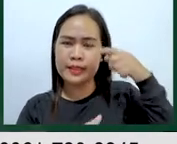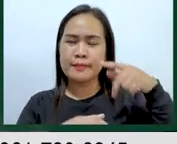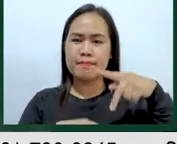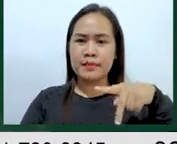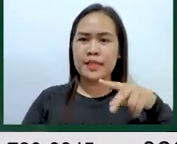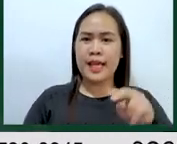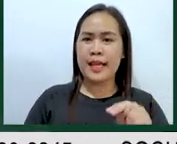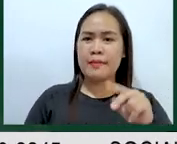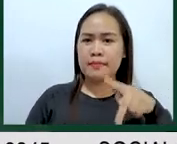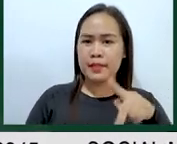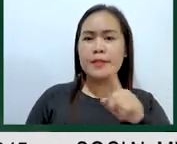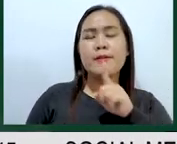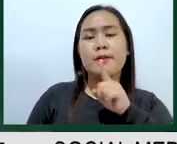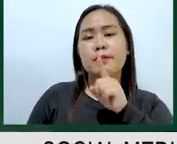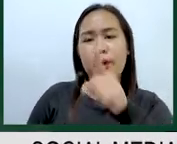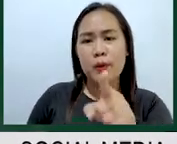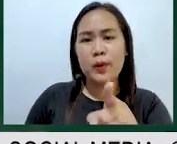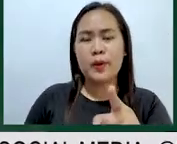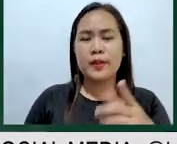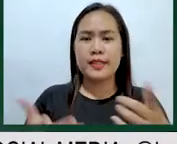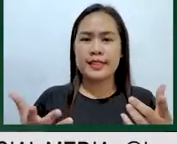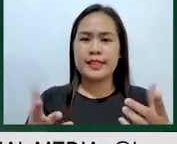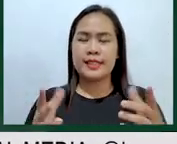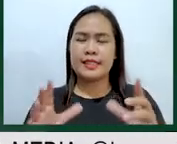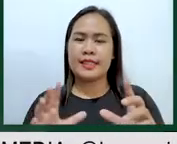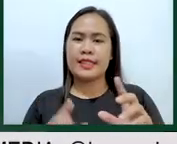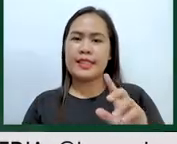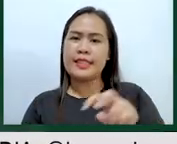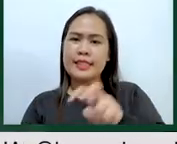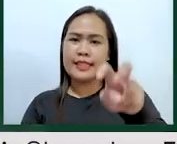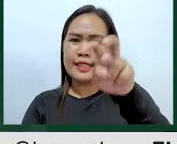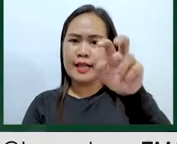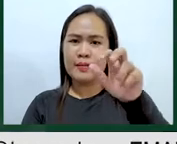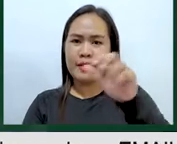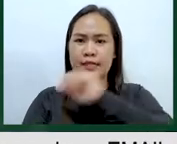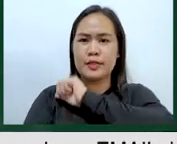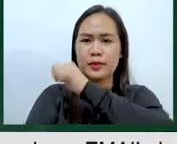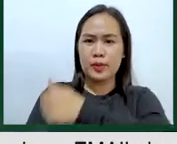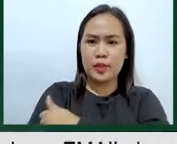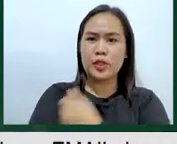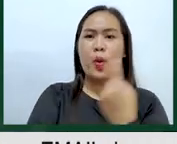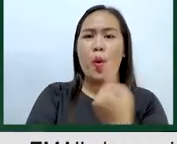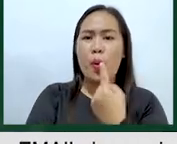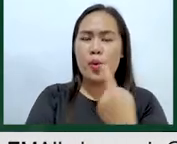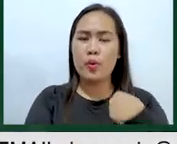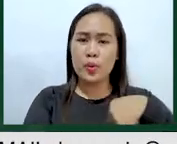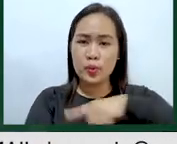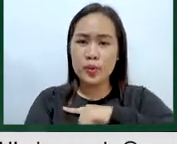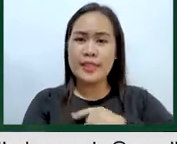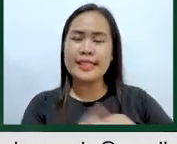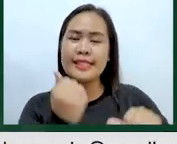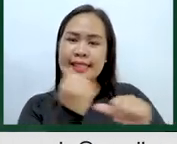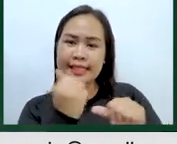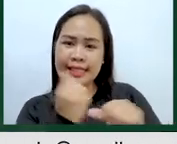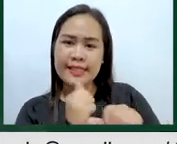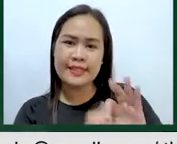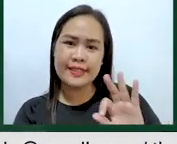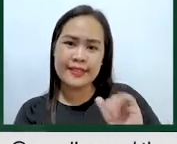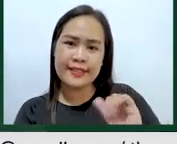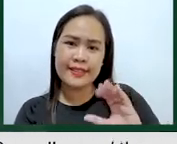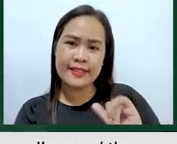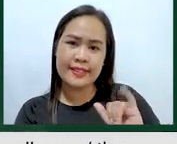po, City Government of Pasig and Philippine National Police ang nag-i-issue ng travel authority at nagiging ano